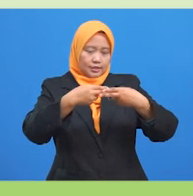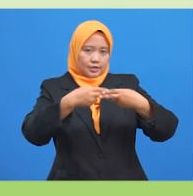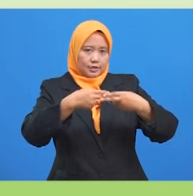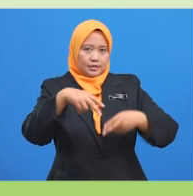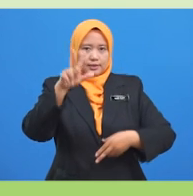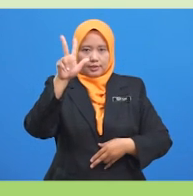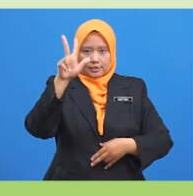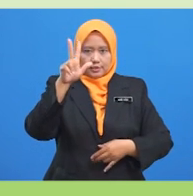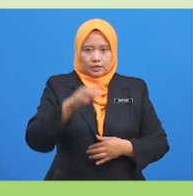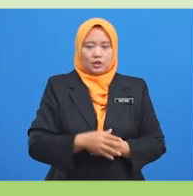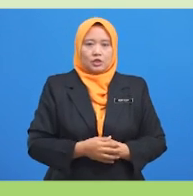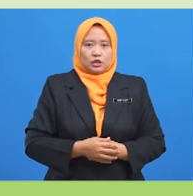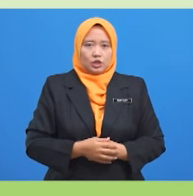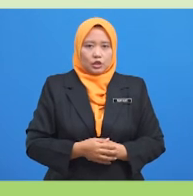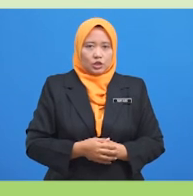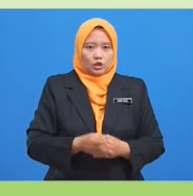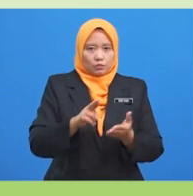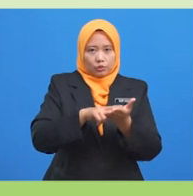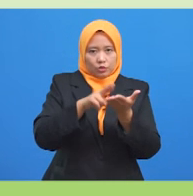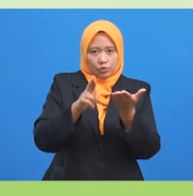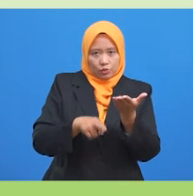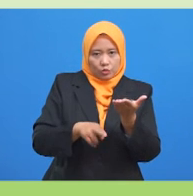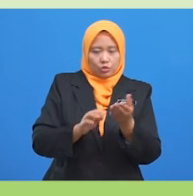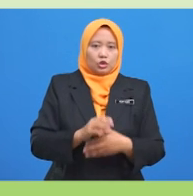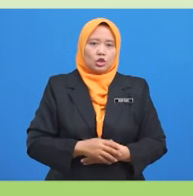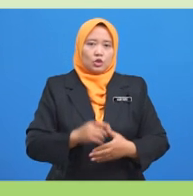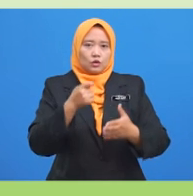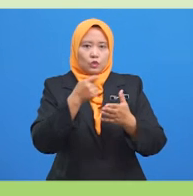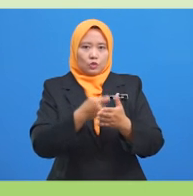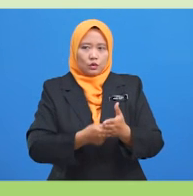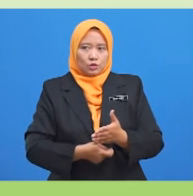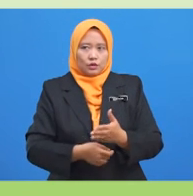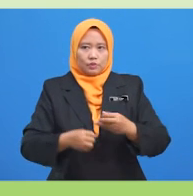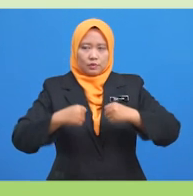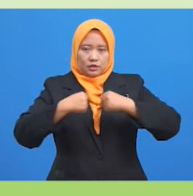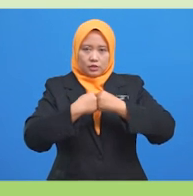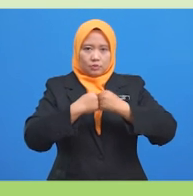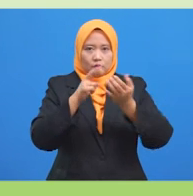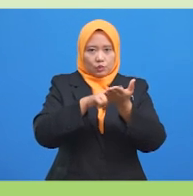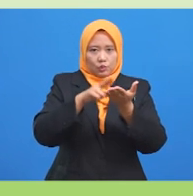purata menurun, kos marginal menurun, kos berubah purata